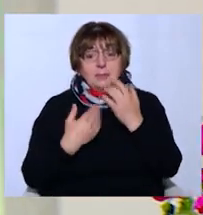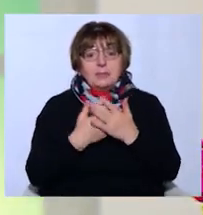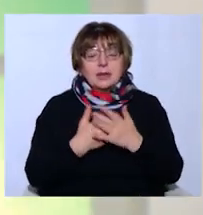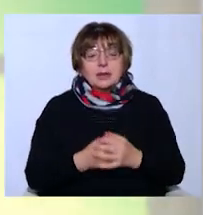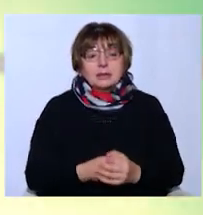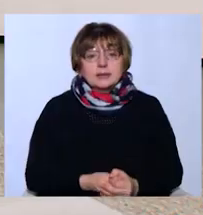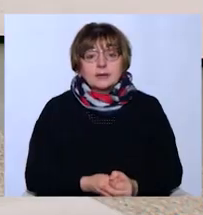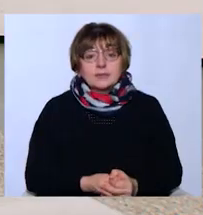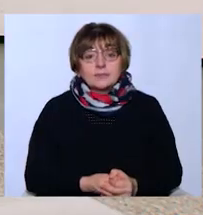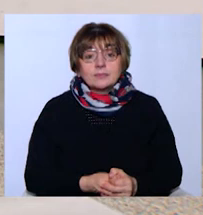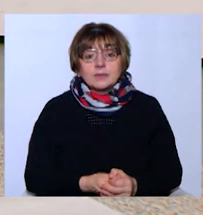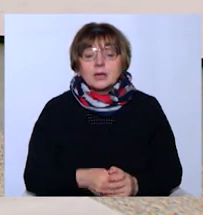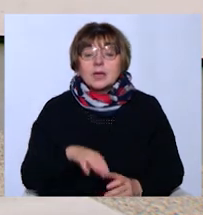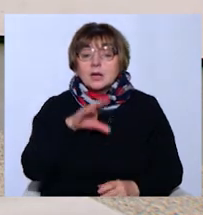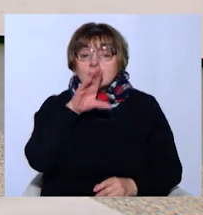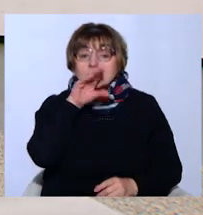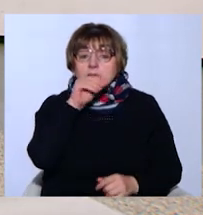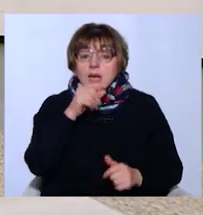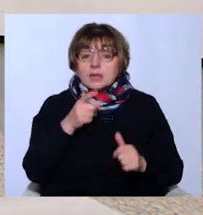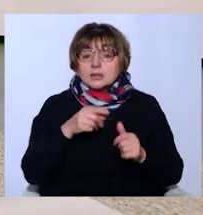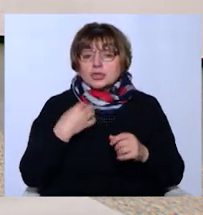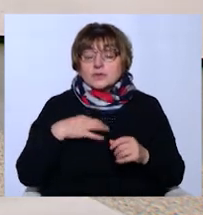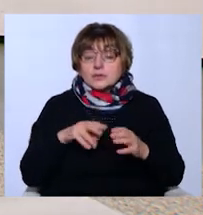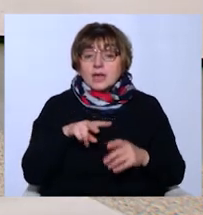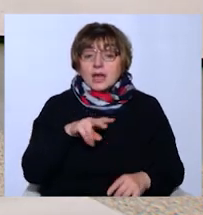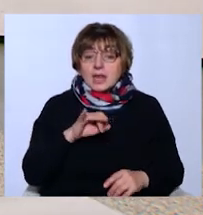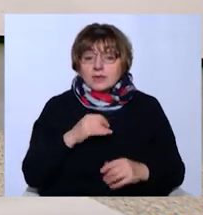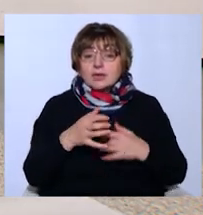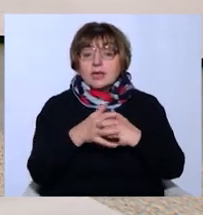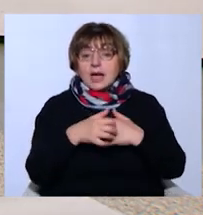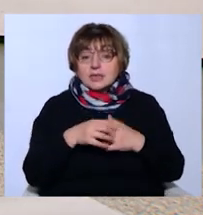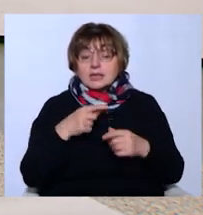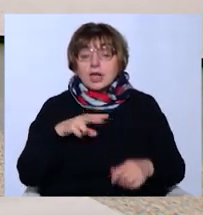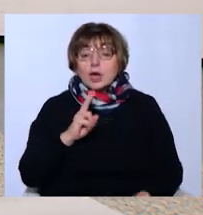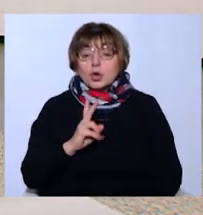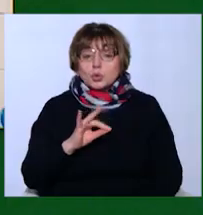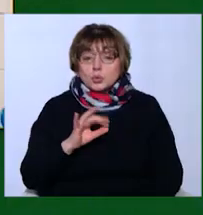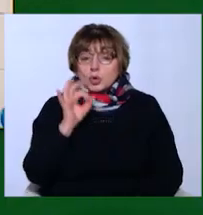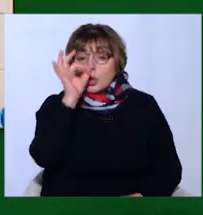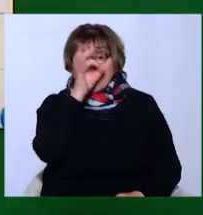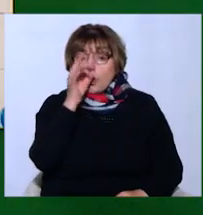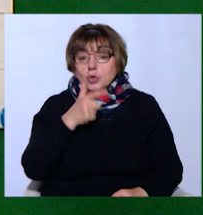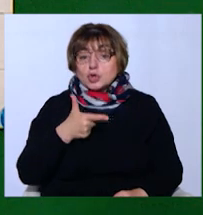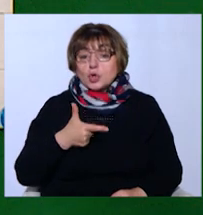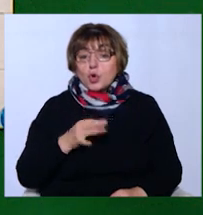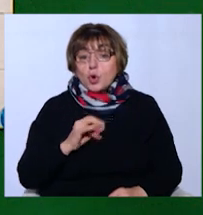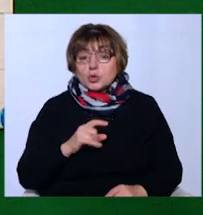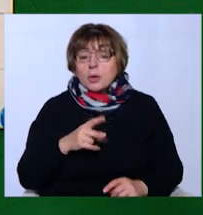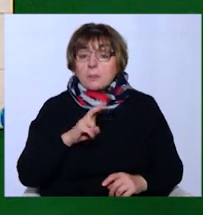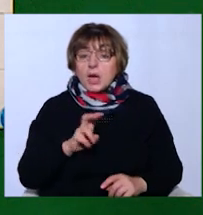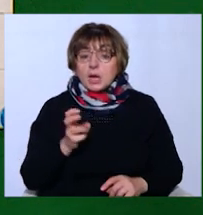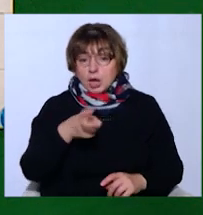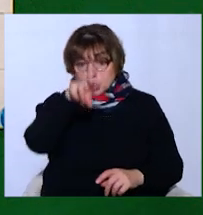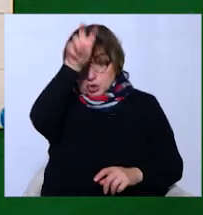მაგალითად, თქვენ იცით, რომ ძაღლის ნაშიერს ლეკვი ქვია, ვთქვათ, კატის ნაშიერს კნუტი, ღორის ნაშიერს გოჭი, მაგრამ ჯიხვის